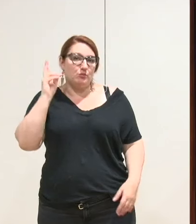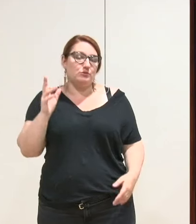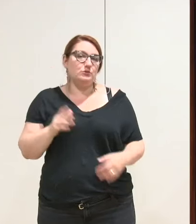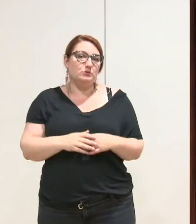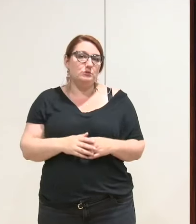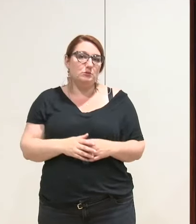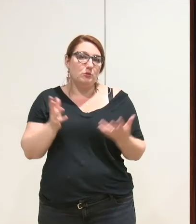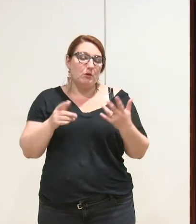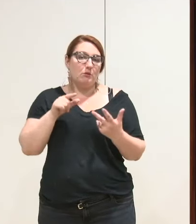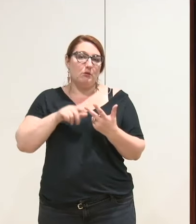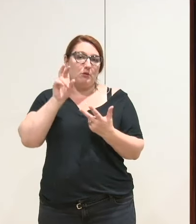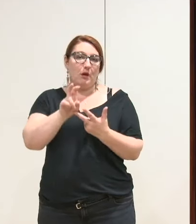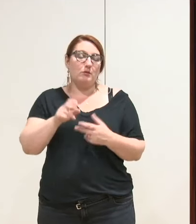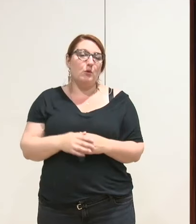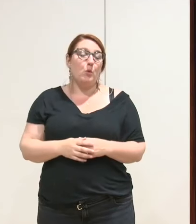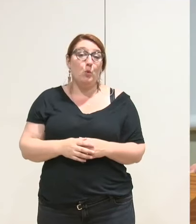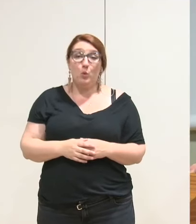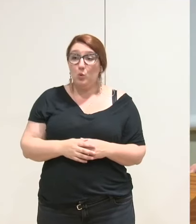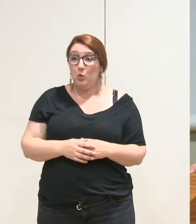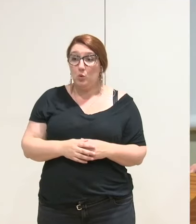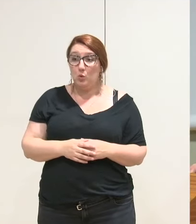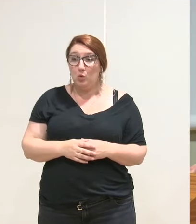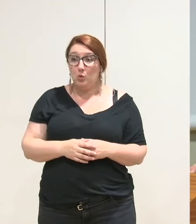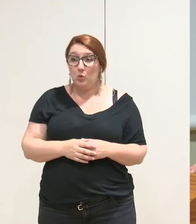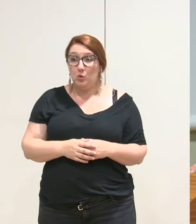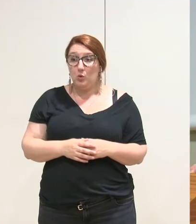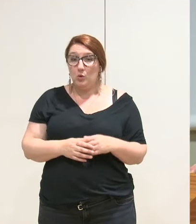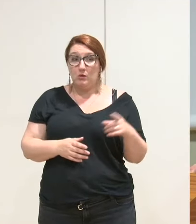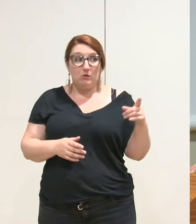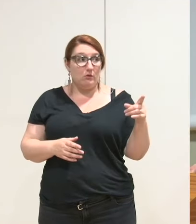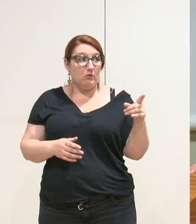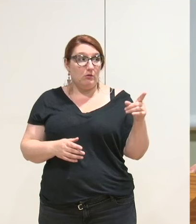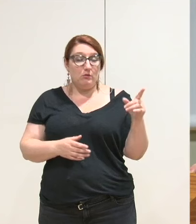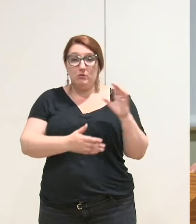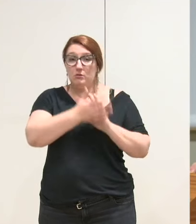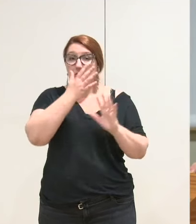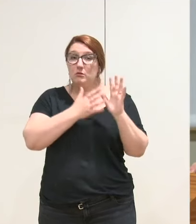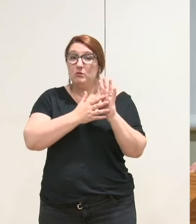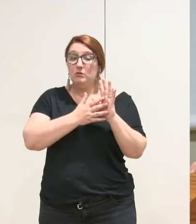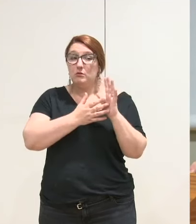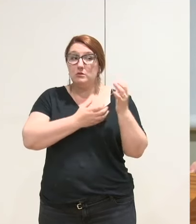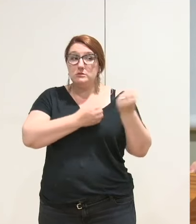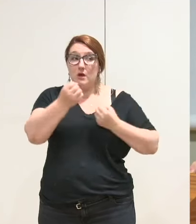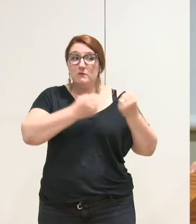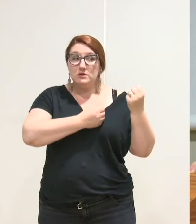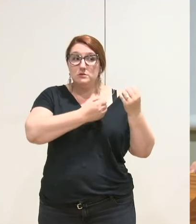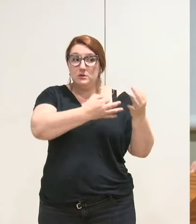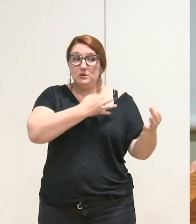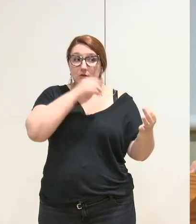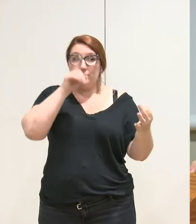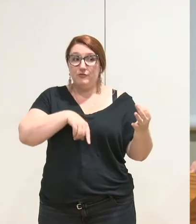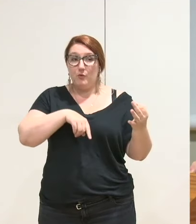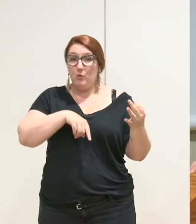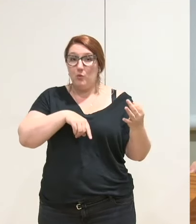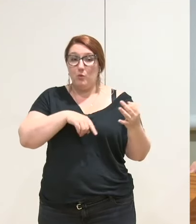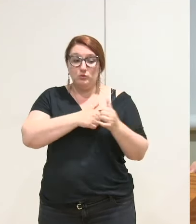ça euh il me semble d'après ce que qui a été évoqué avec les services qu'il nous faut réduire à ce que nous avons pour